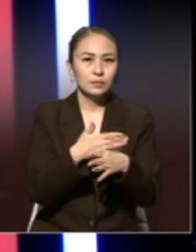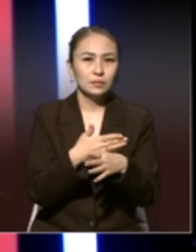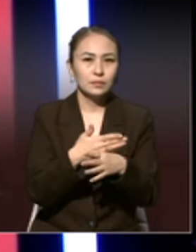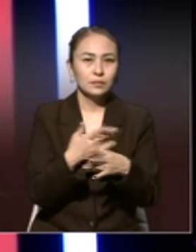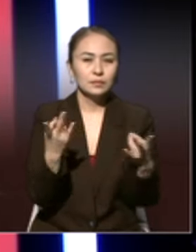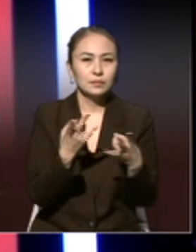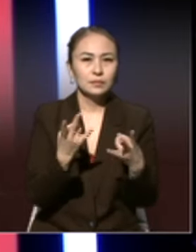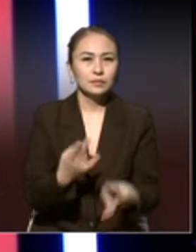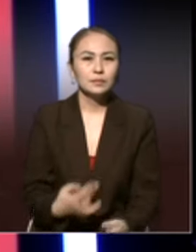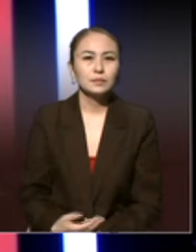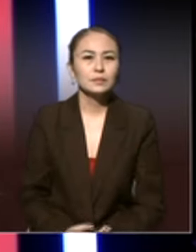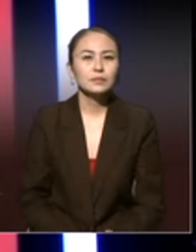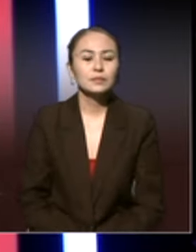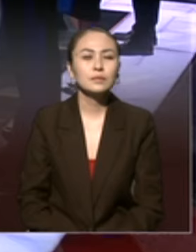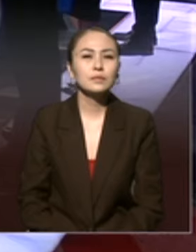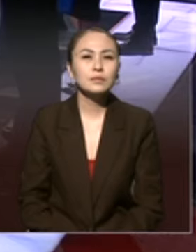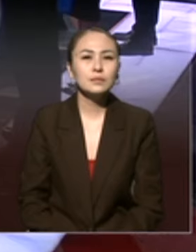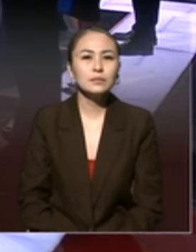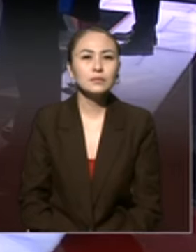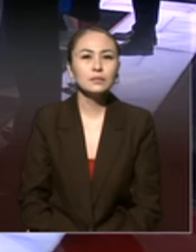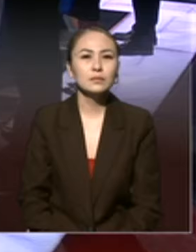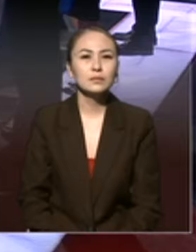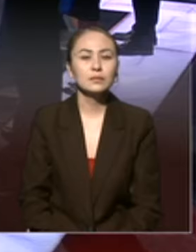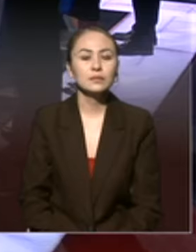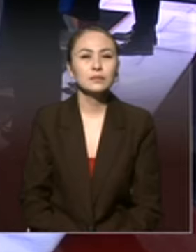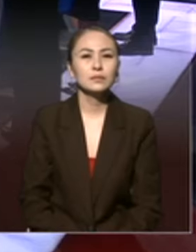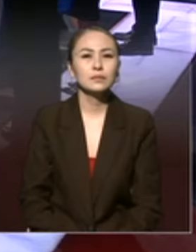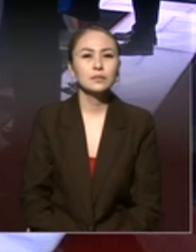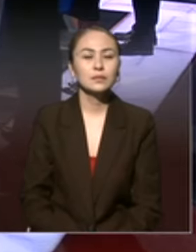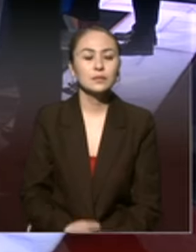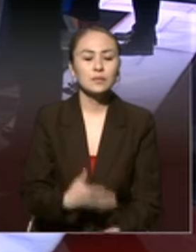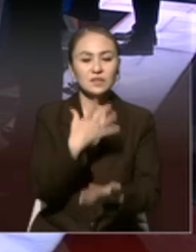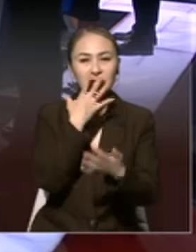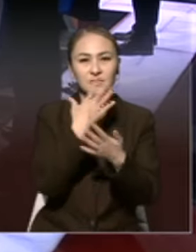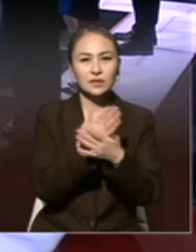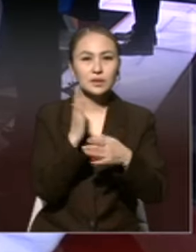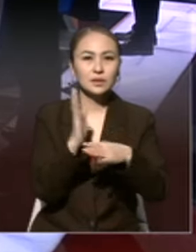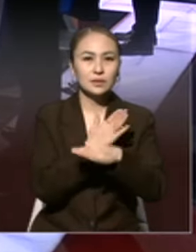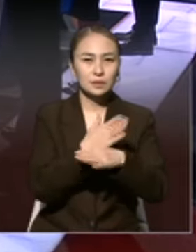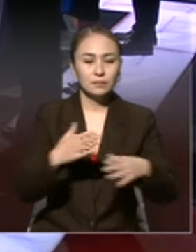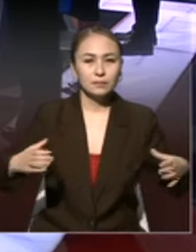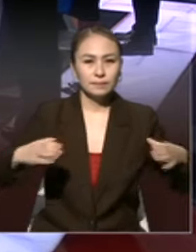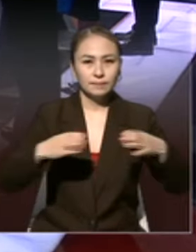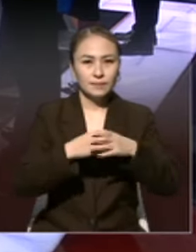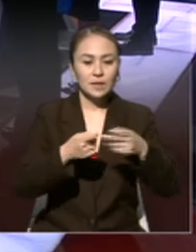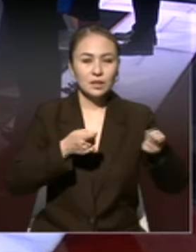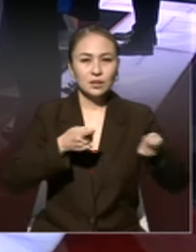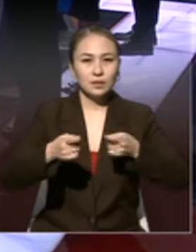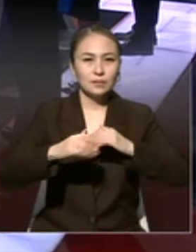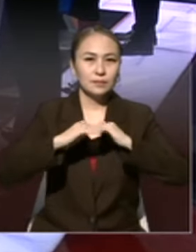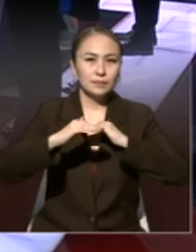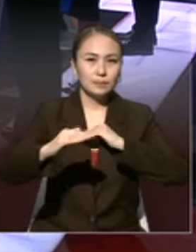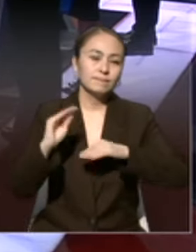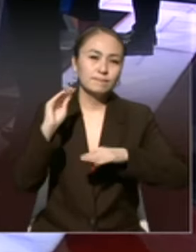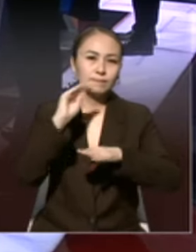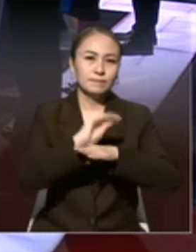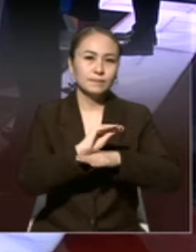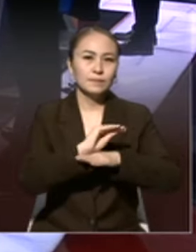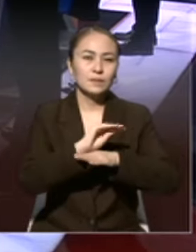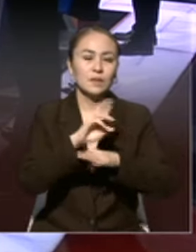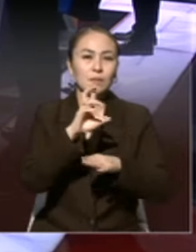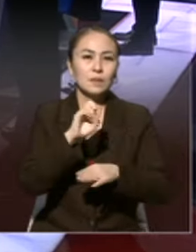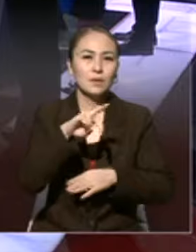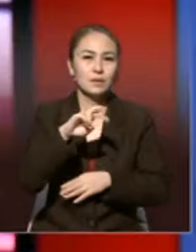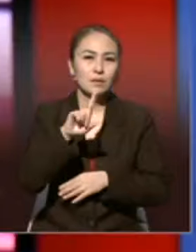шығар? Жоқ, бізде өзіміздің жеке құрам және де жергілікті әкімшілікпен сонымен бірге басқа